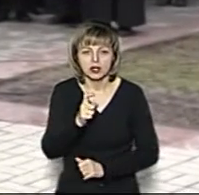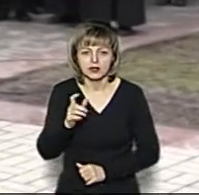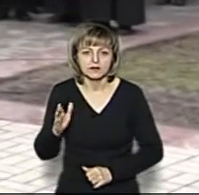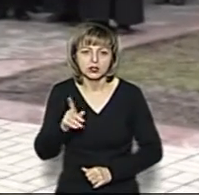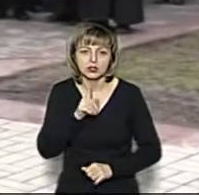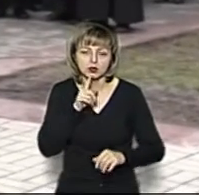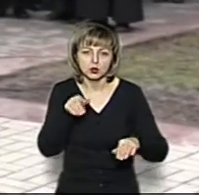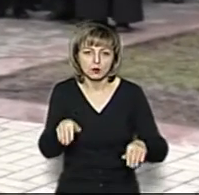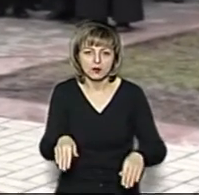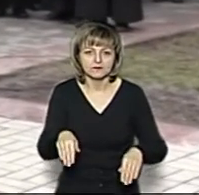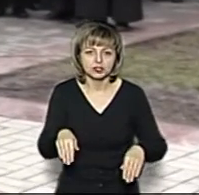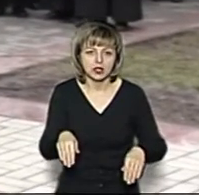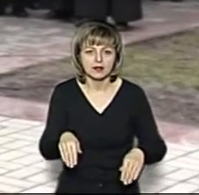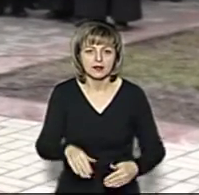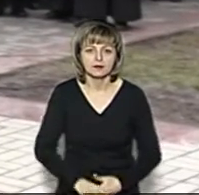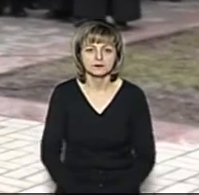мовчання.